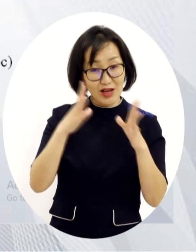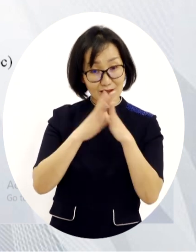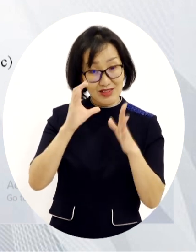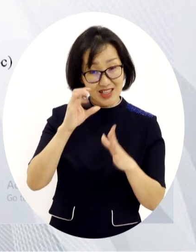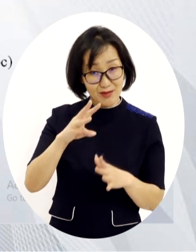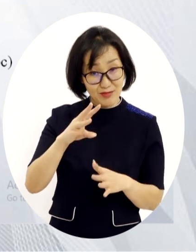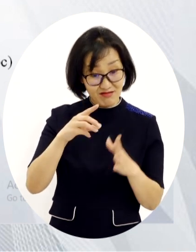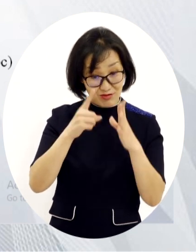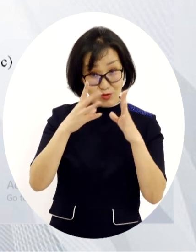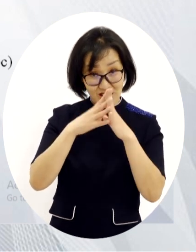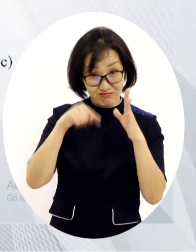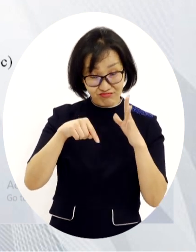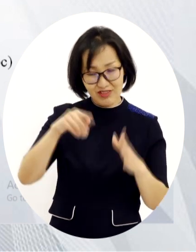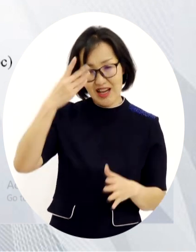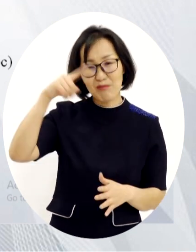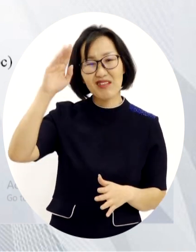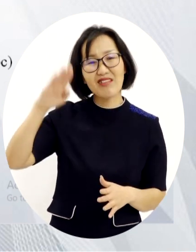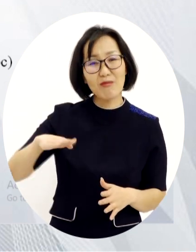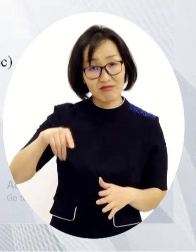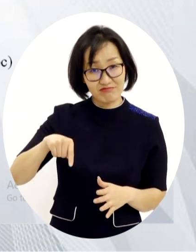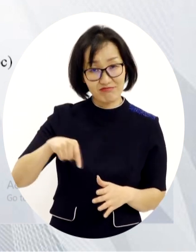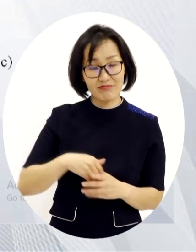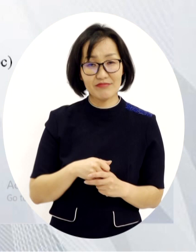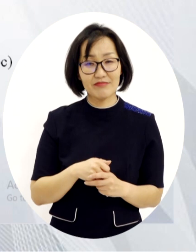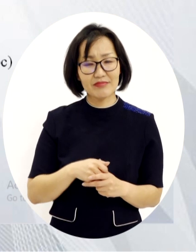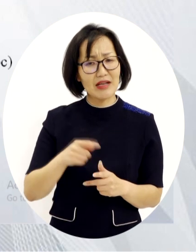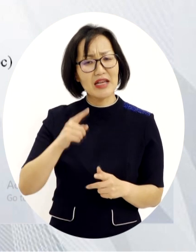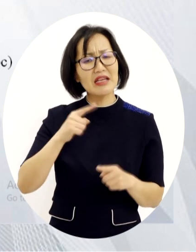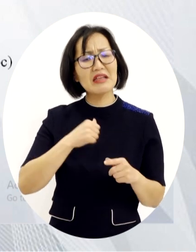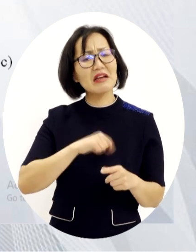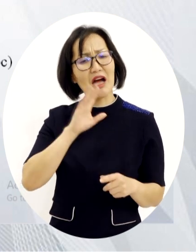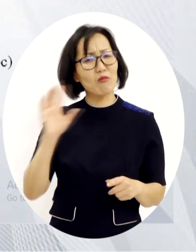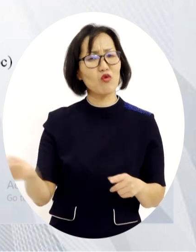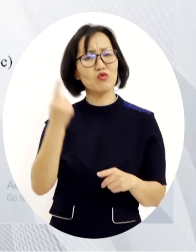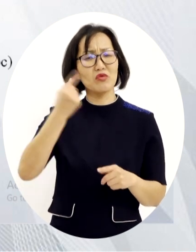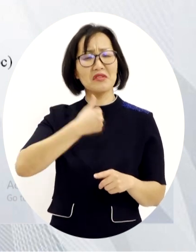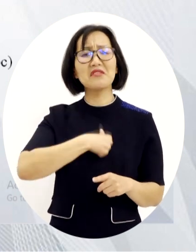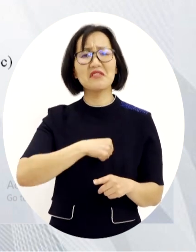110 см учраас хамгийн намхан байна. Хин хамгийн өндөр вэ?